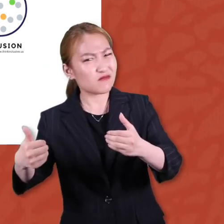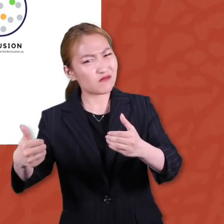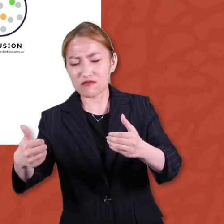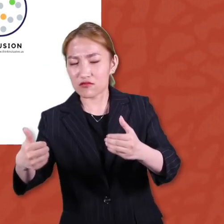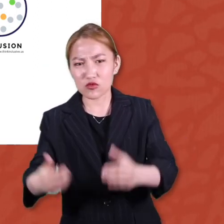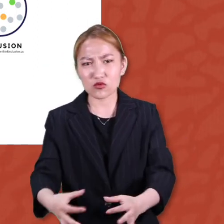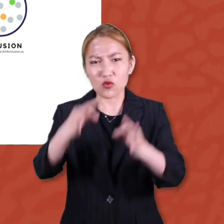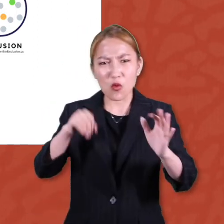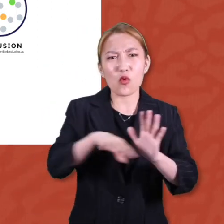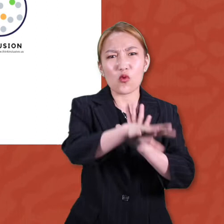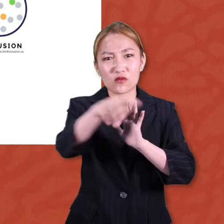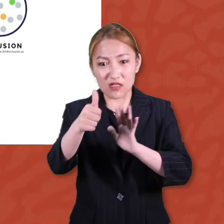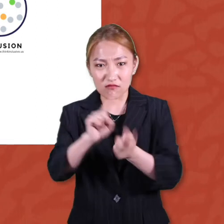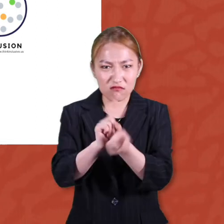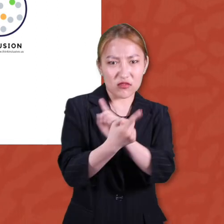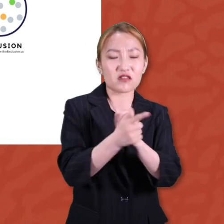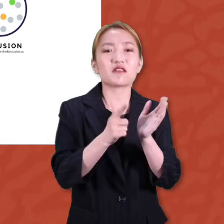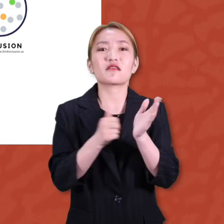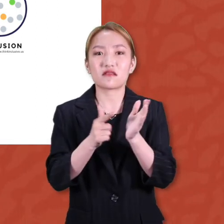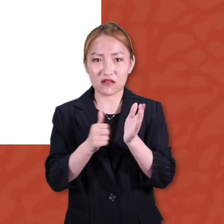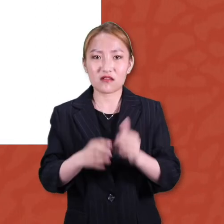шилжих шаардлагатай.